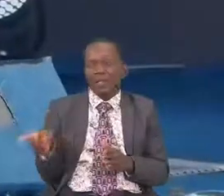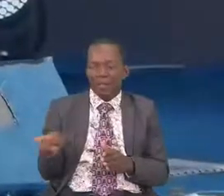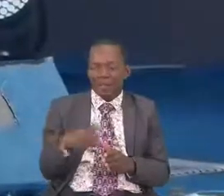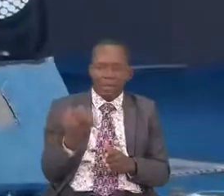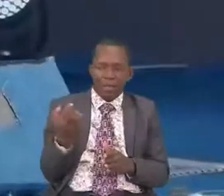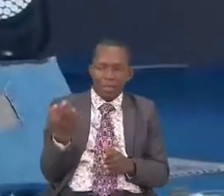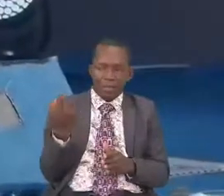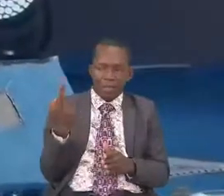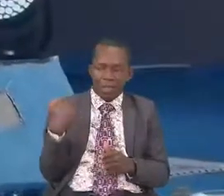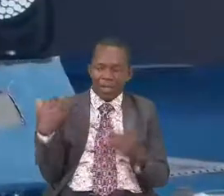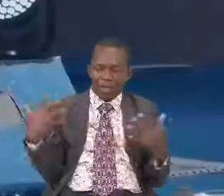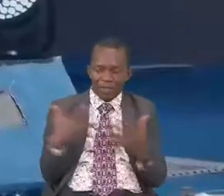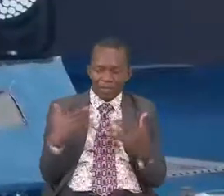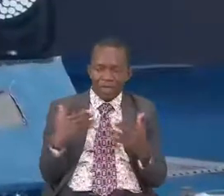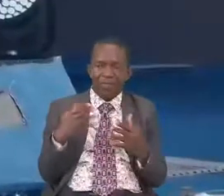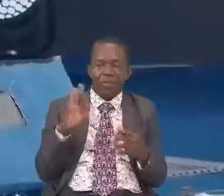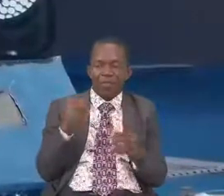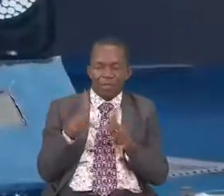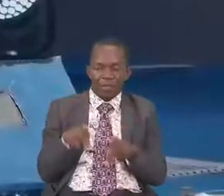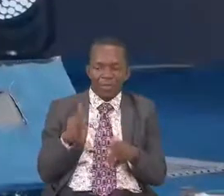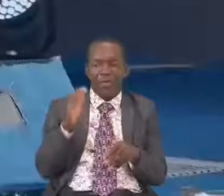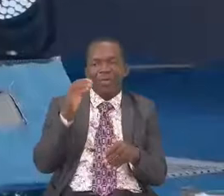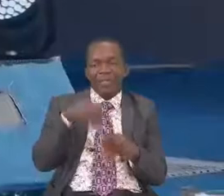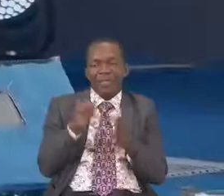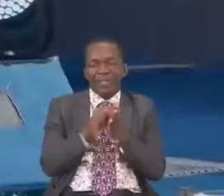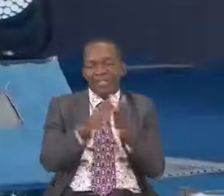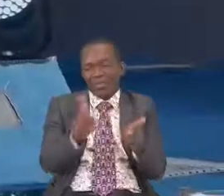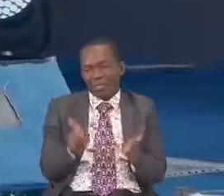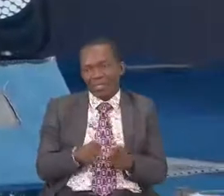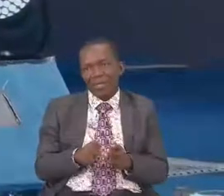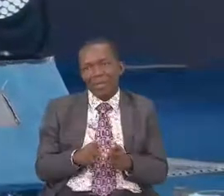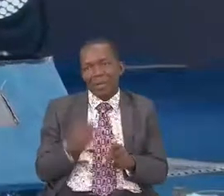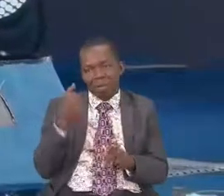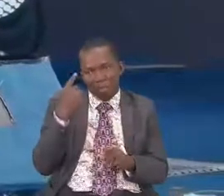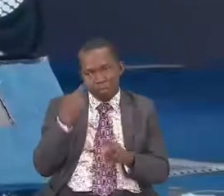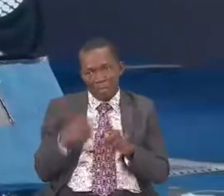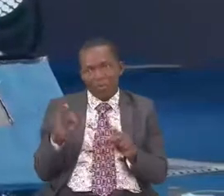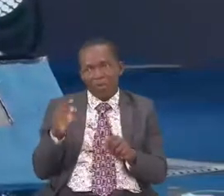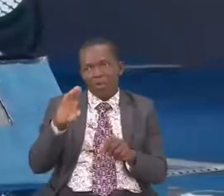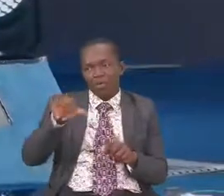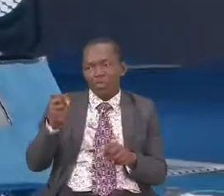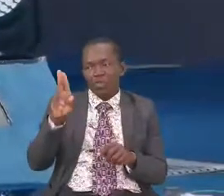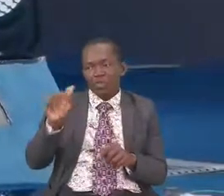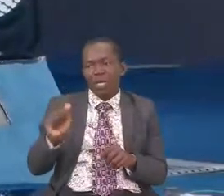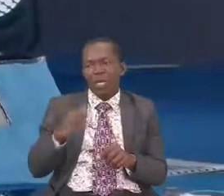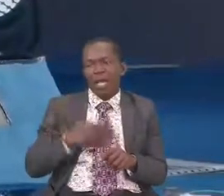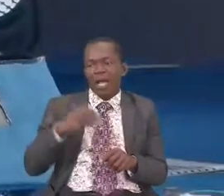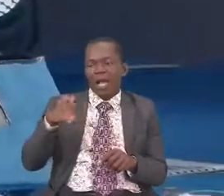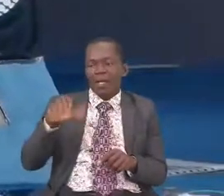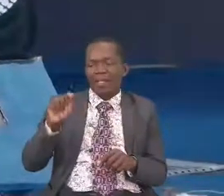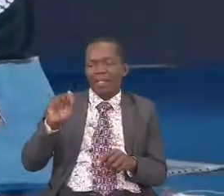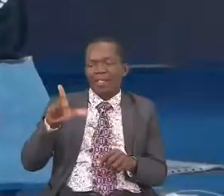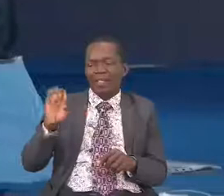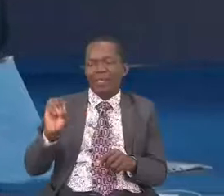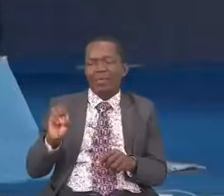Ils avaient peur des Cananéens. Maintenant, pour Josué, pour Caleb et ceux qui